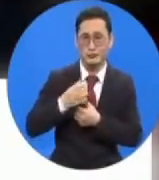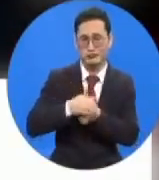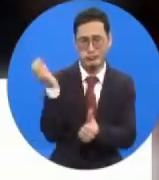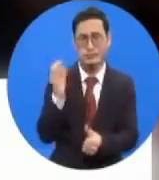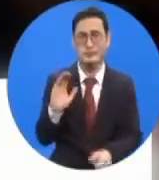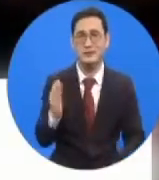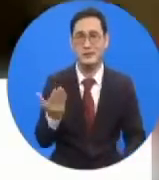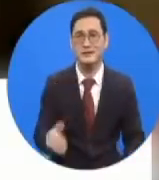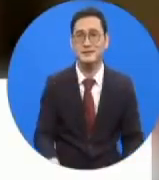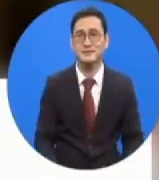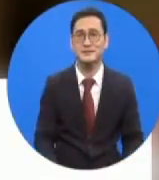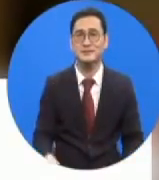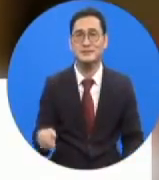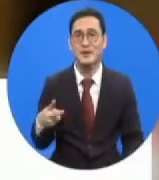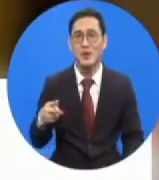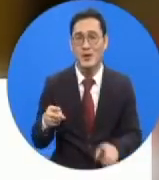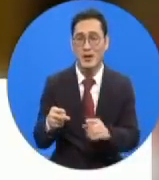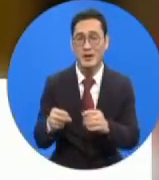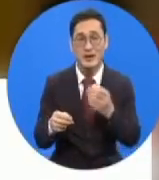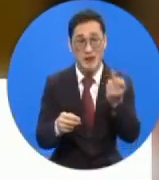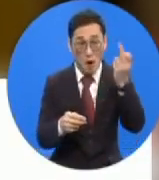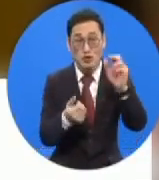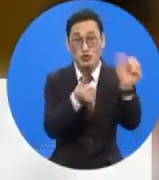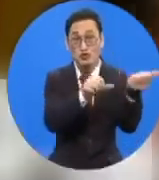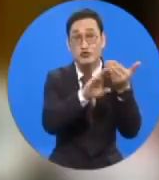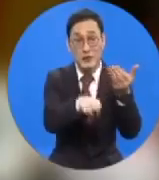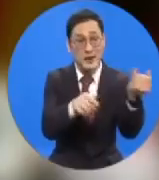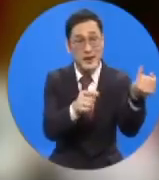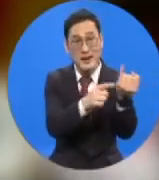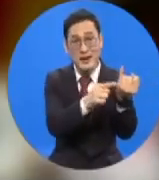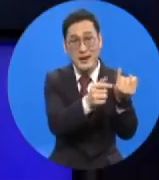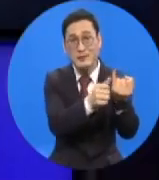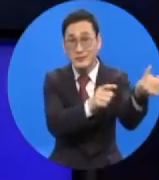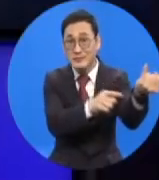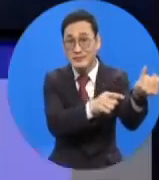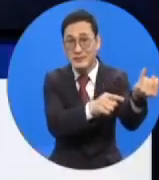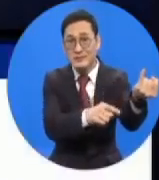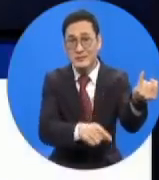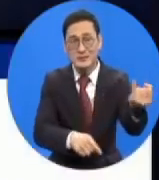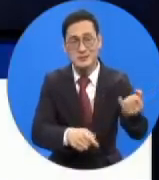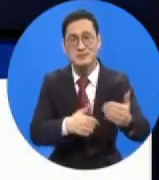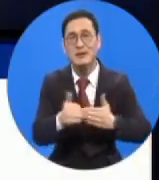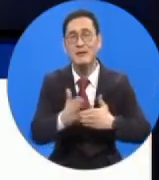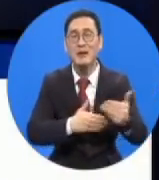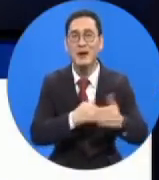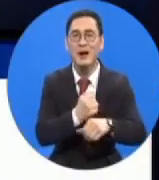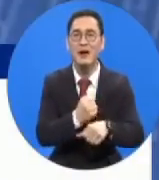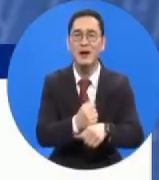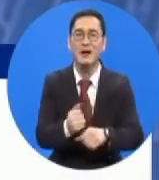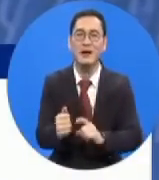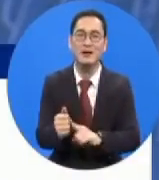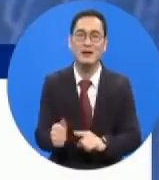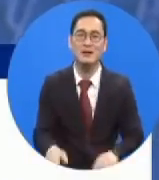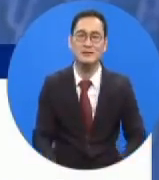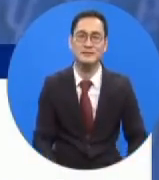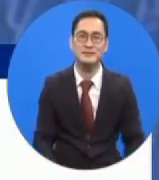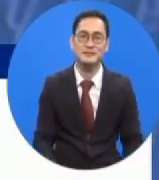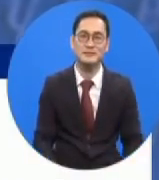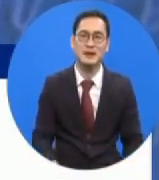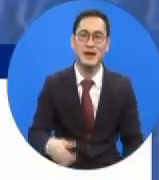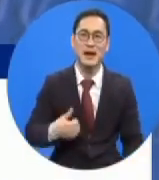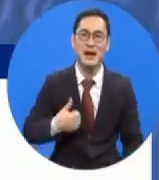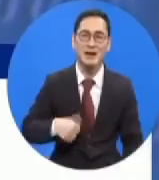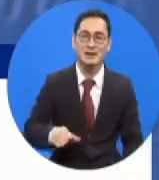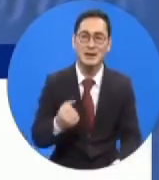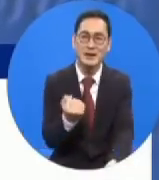암으로 숨진 뒤 형수와 교제하는 등 사생활이 논란이 되기도 했습니다. My son, like a lot of people we know at